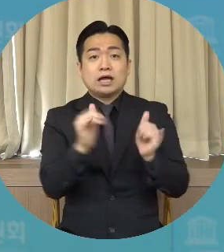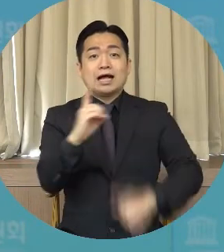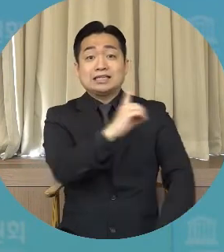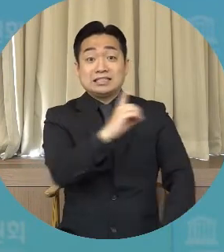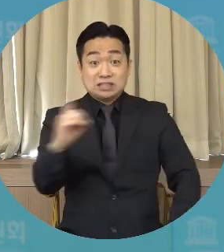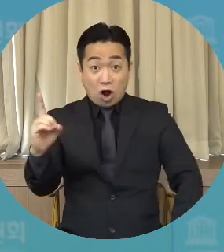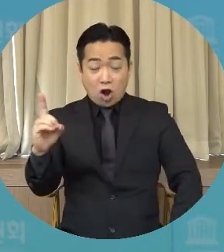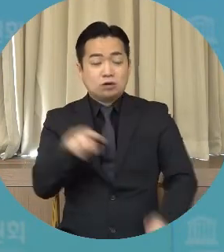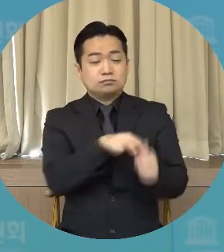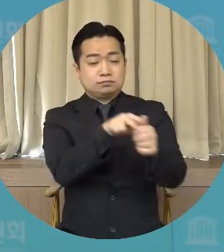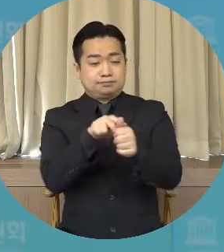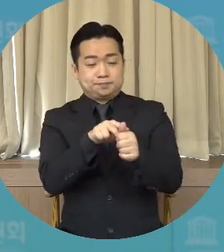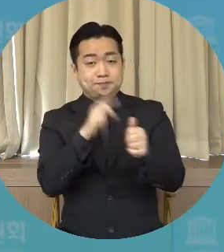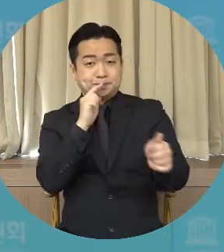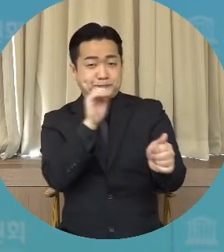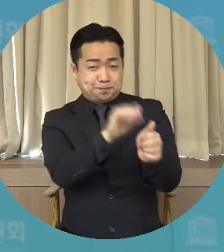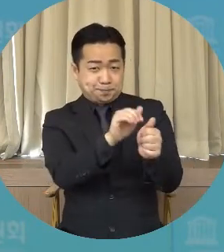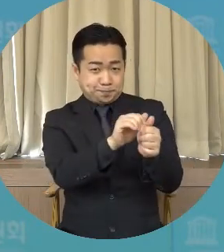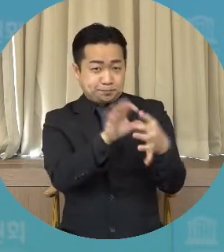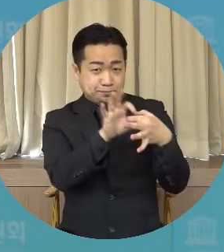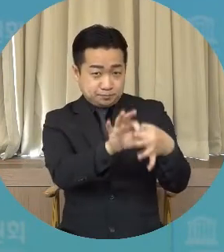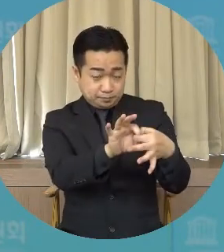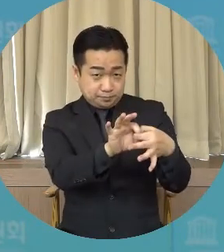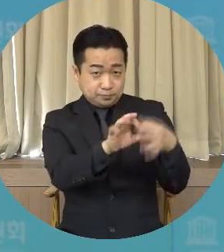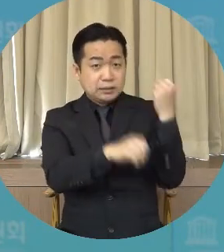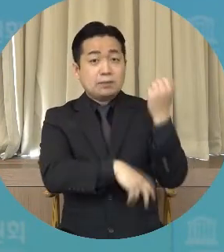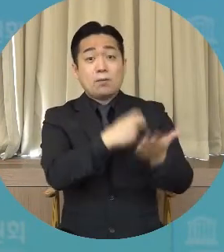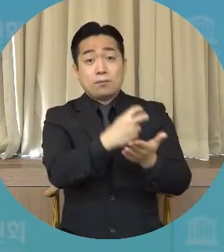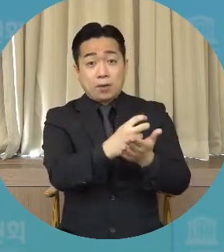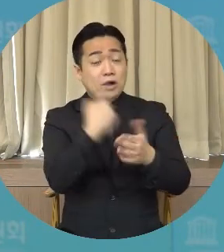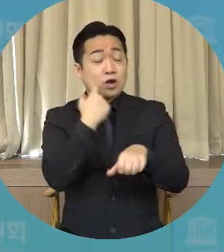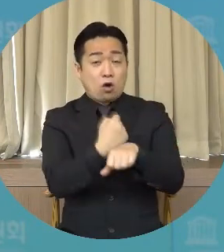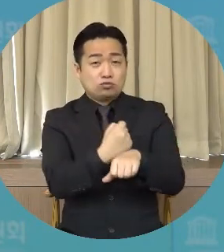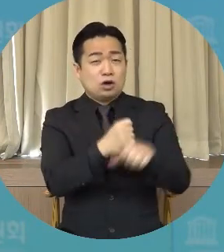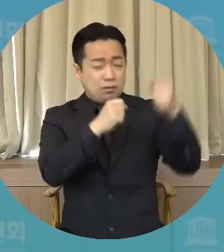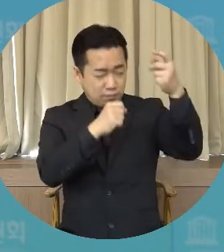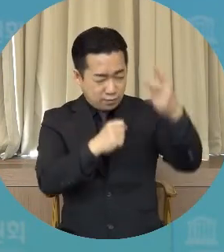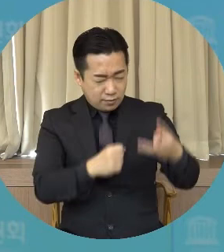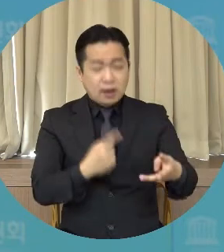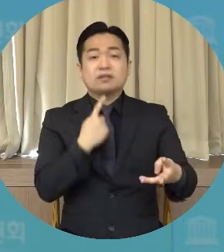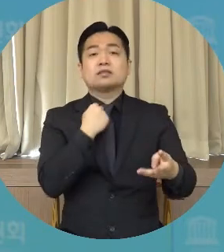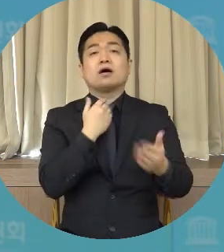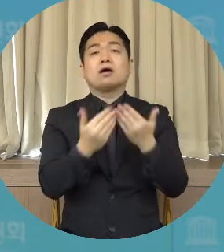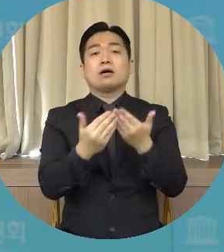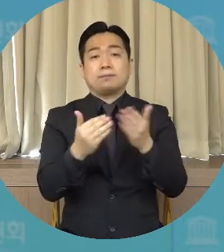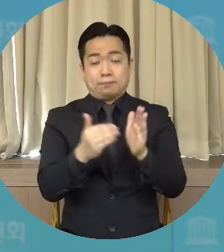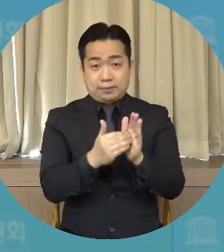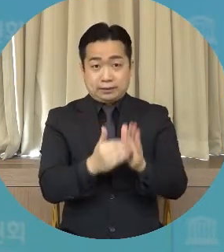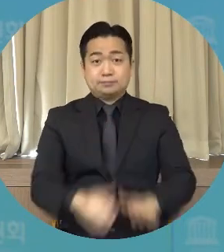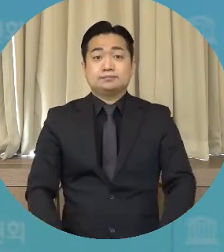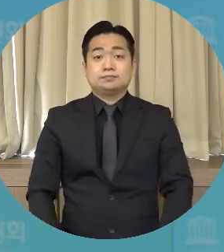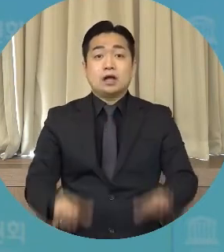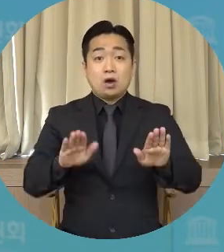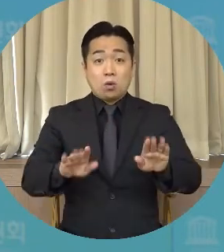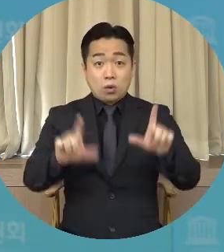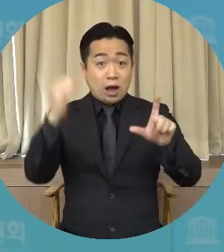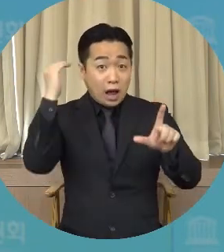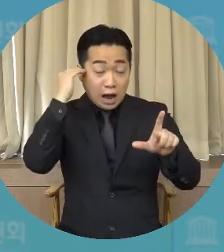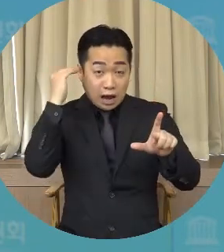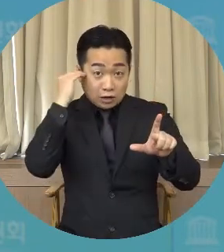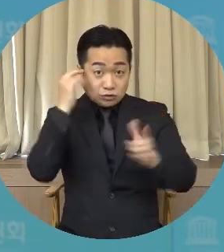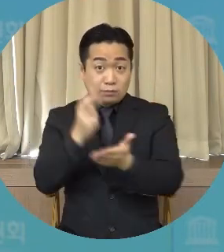정보 접근권 제고를 위한 비교법적 연구 등이 그렇습니다. 특히 올해 한국법제연구원